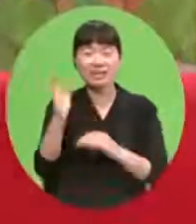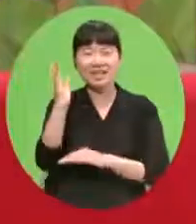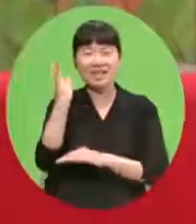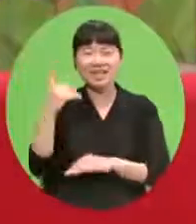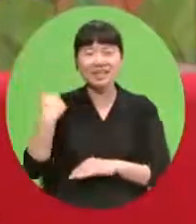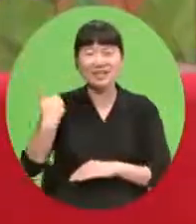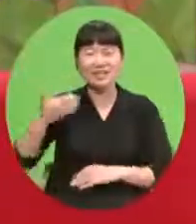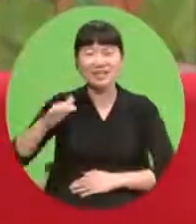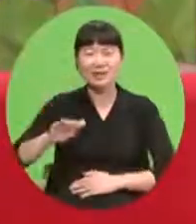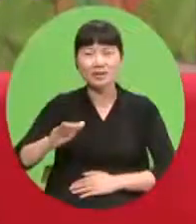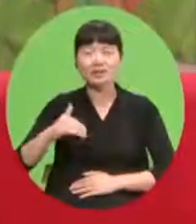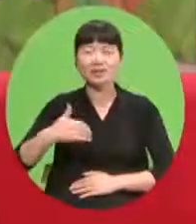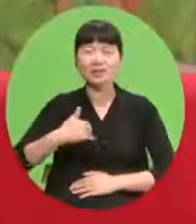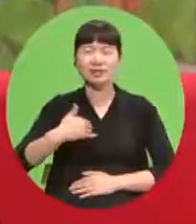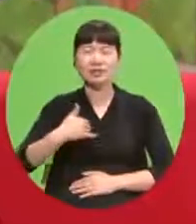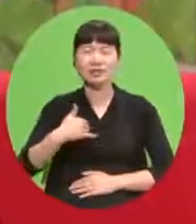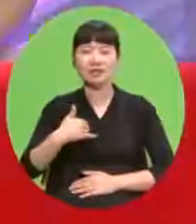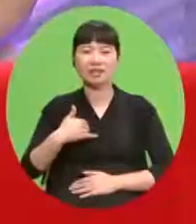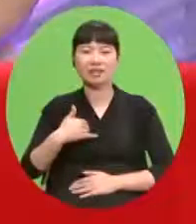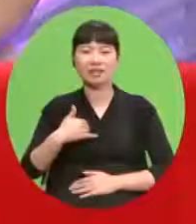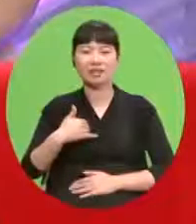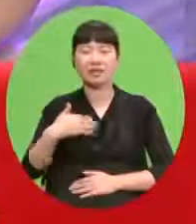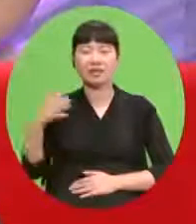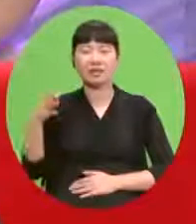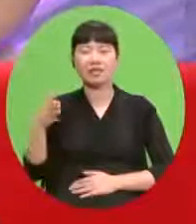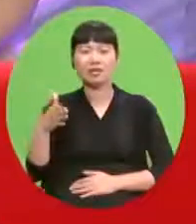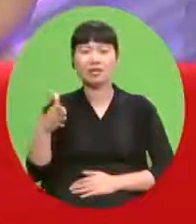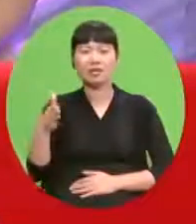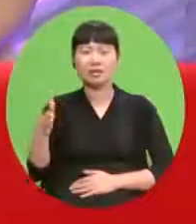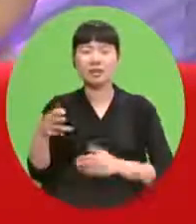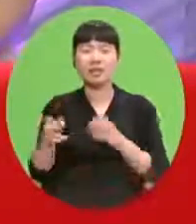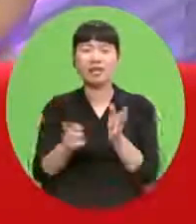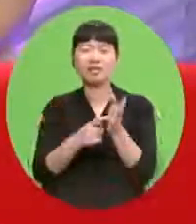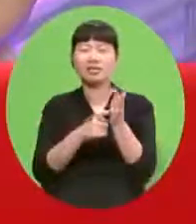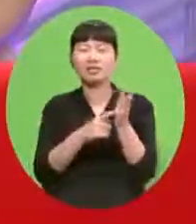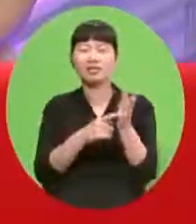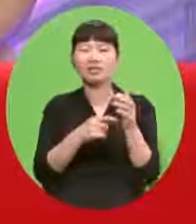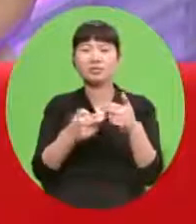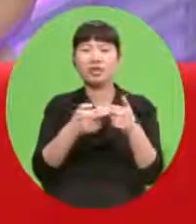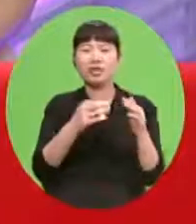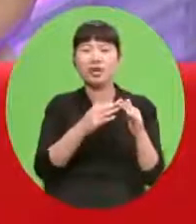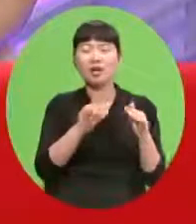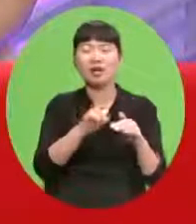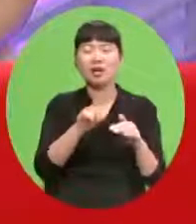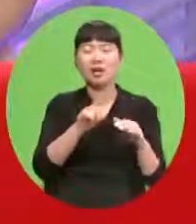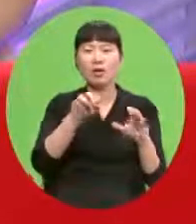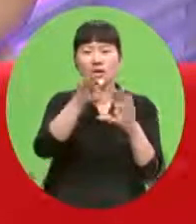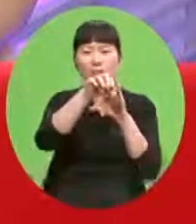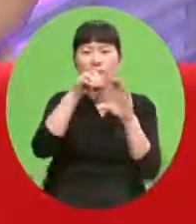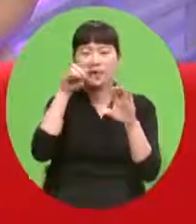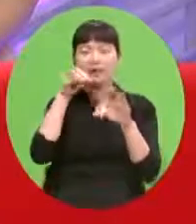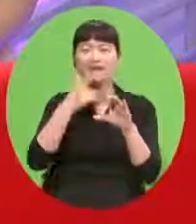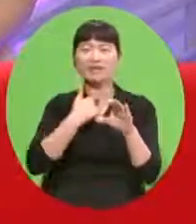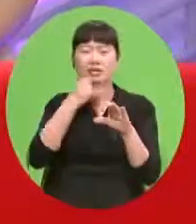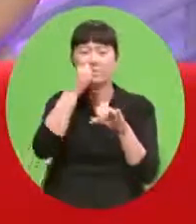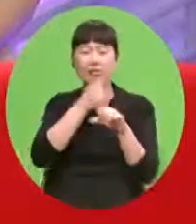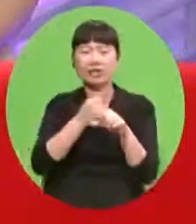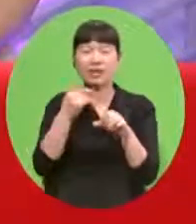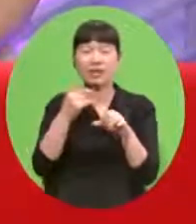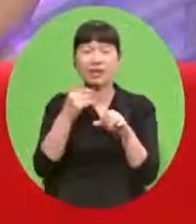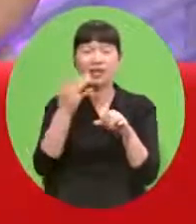건지는 모르겠는데. 아니, 제가 전공의 땐가 응급실에 왔는데 그렇게 빼낸 적은 있습니다. 아, 렌즈가